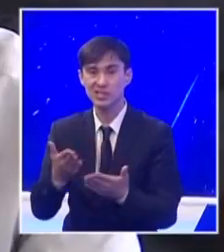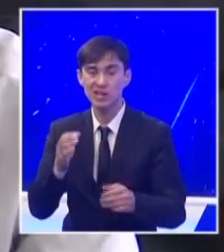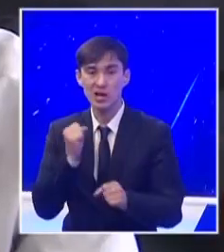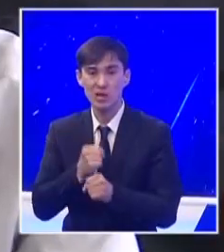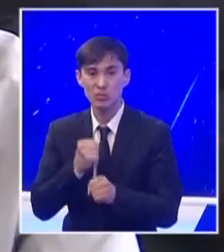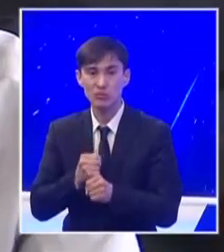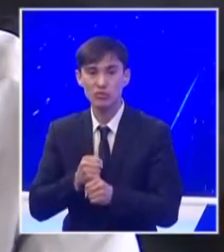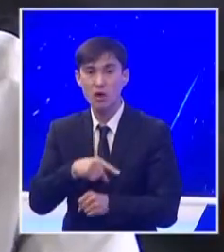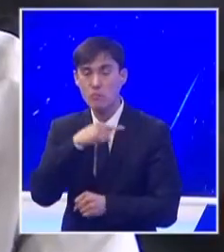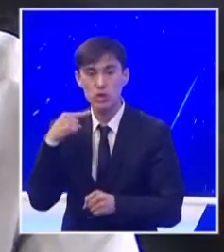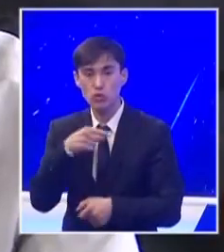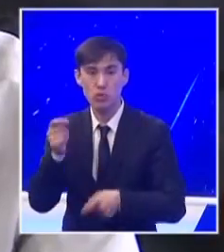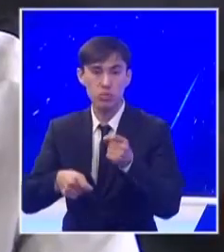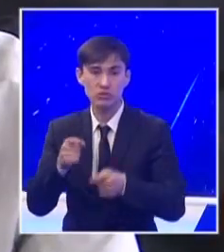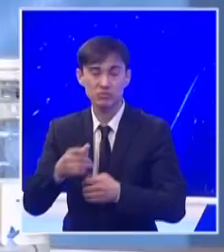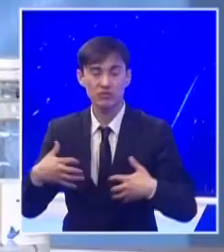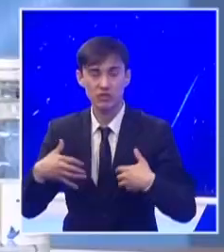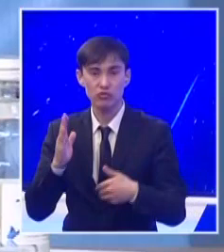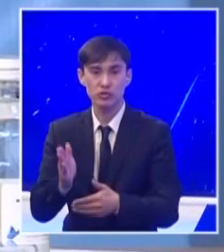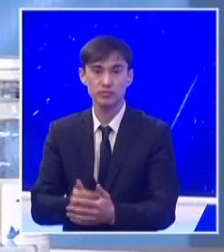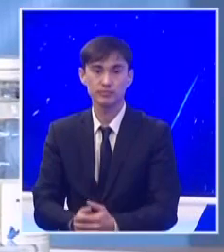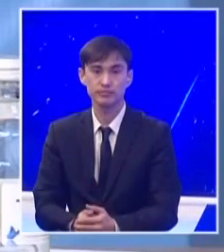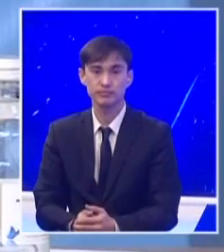задействованы в мясном и молочном животноводстве.